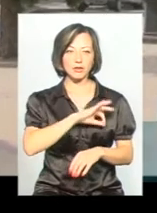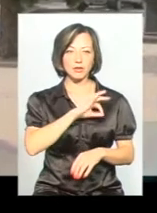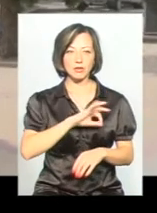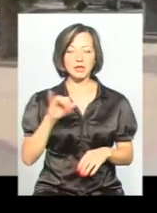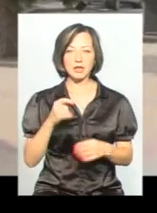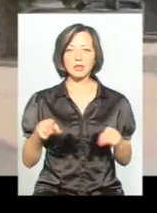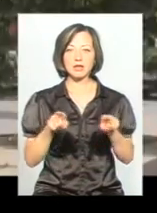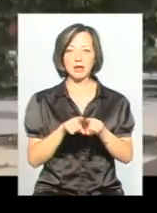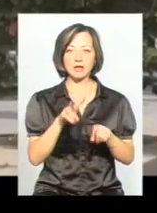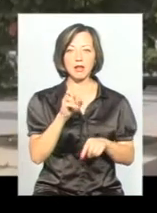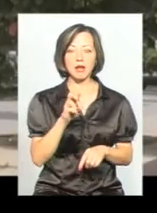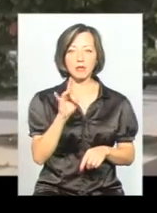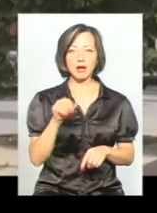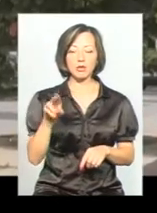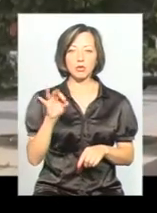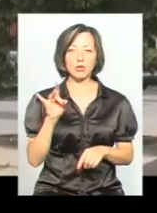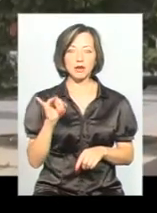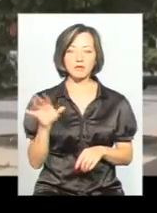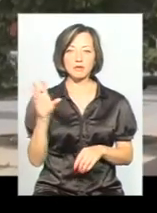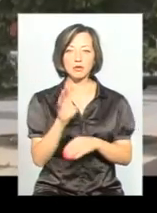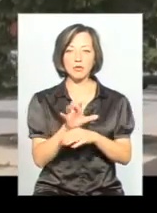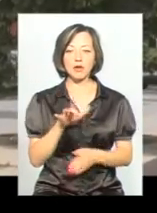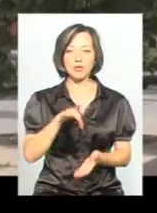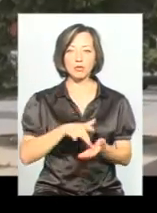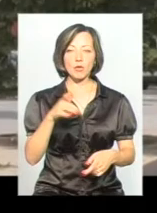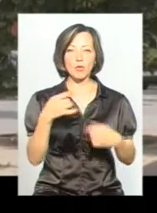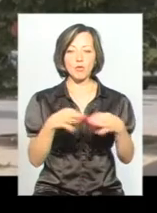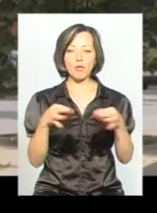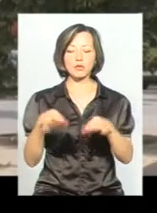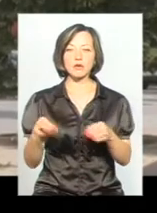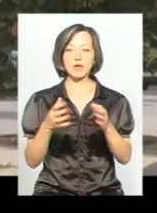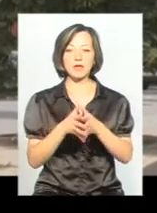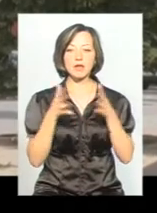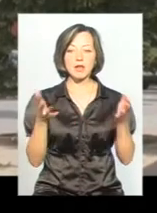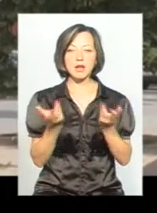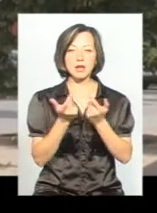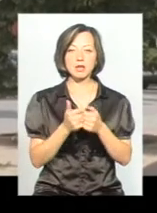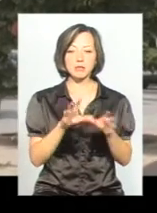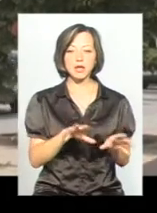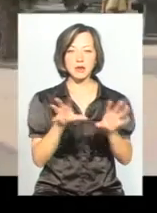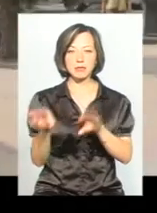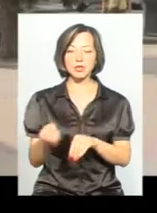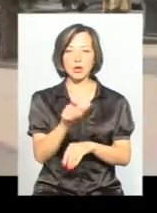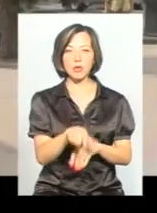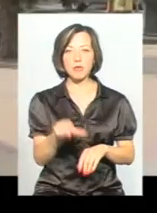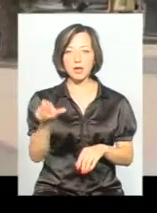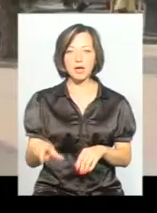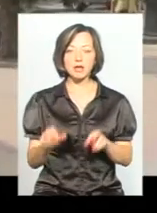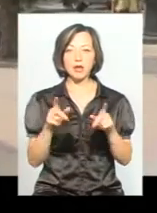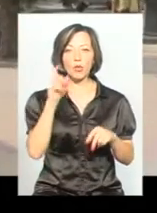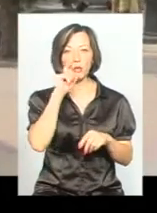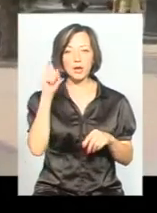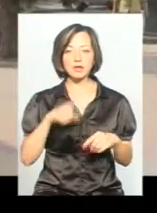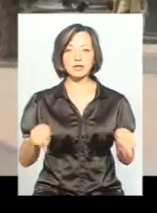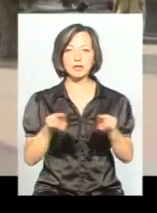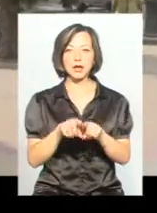І також лабрадори. У нас собаки усі працюють в пунктах пропуску, де йде велика кількість переміщення громадян. Громадян як і